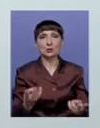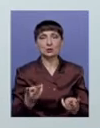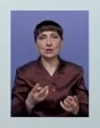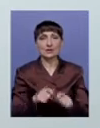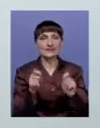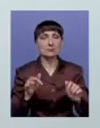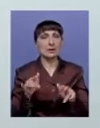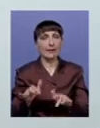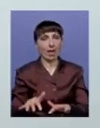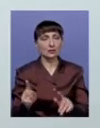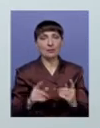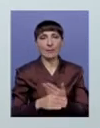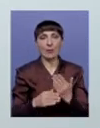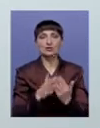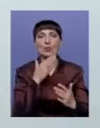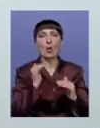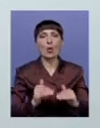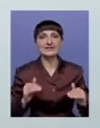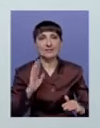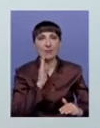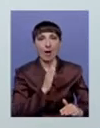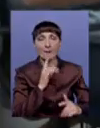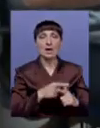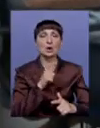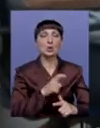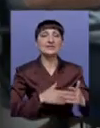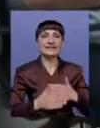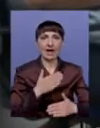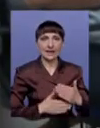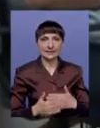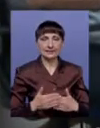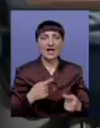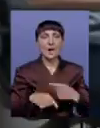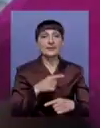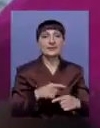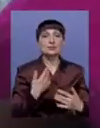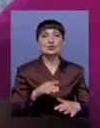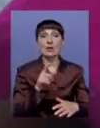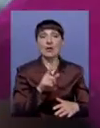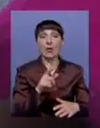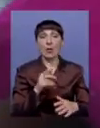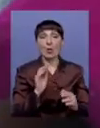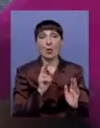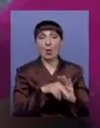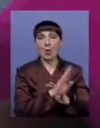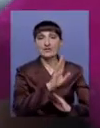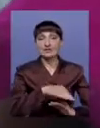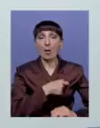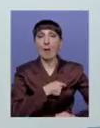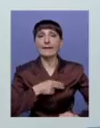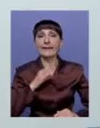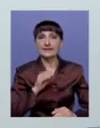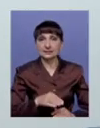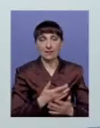какие-то мероприятия для того, чтобы помочь многодетным матерям или людям с особыми потребностями. В бизнесе ребята уже уходят в маркетинг, в департамент маркетинга.